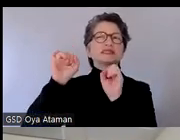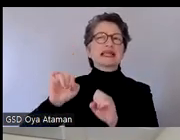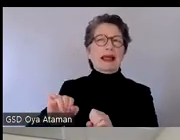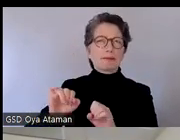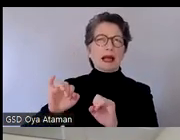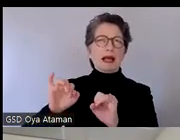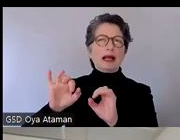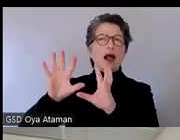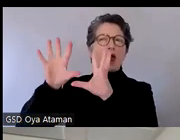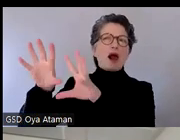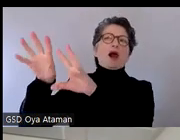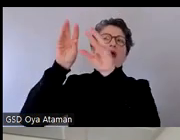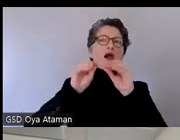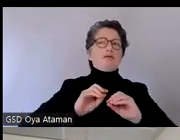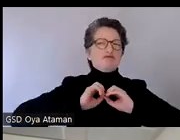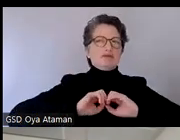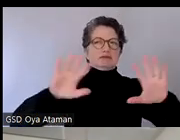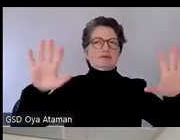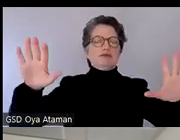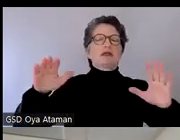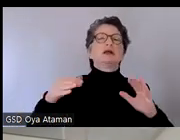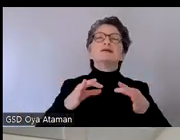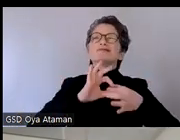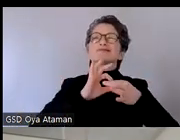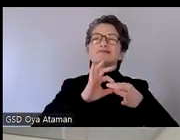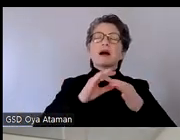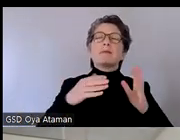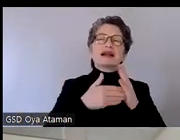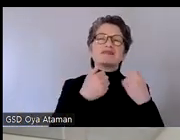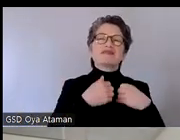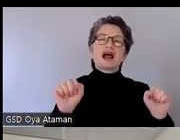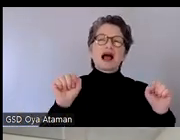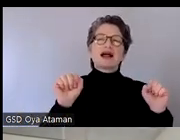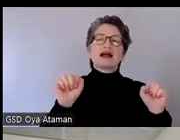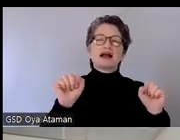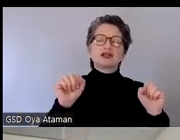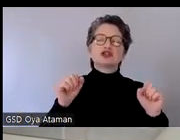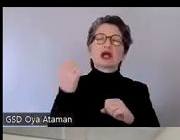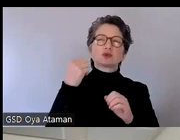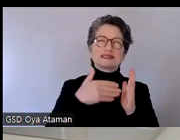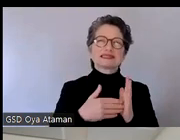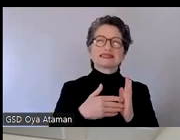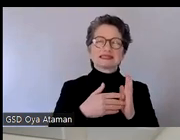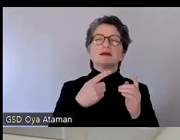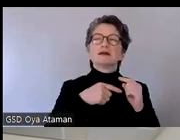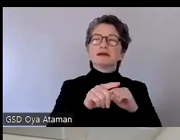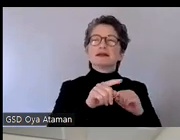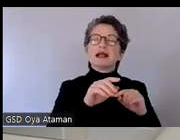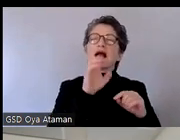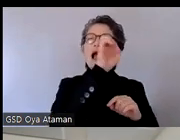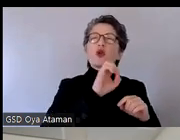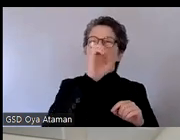haben, um das Thema Barrierefreiheitsstärkungsgesetz aus dem European Accessibility Act etwas näher zu beleuchten.